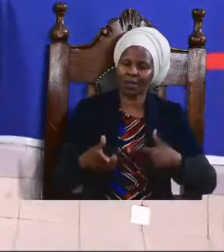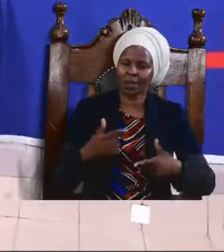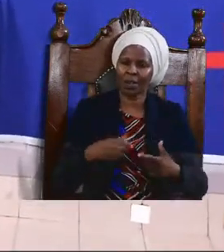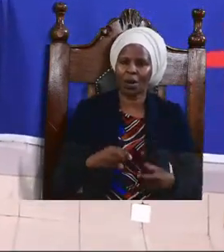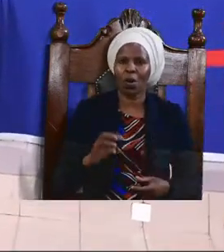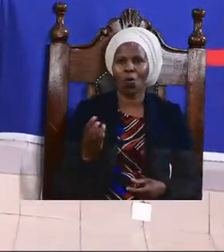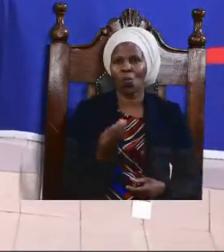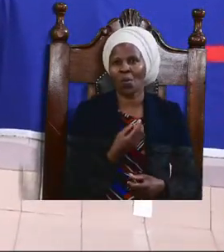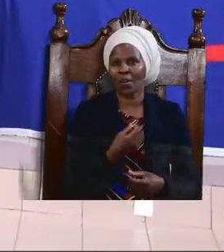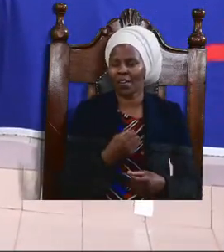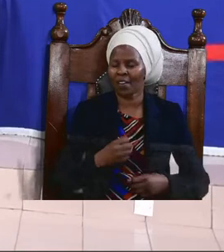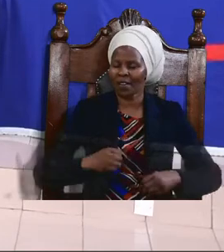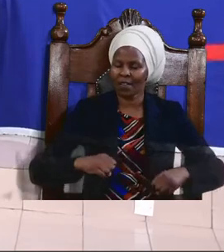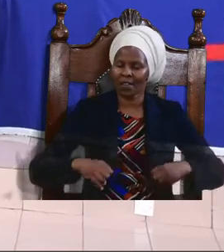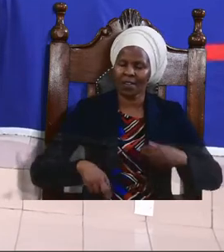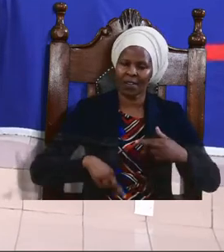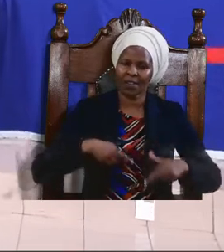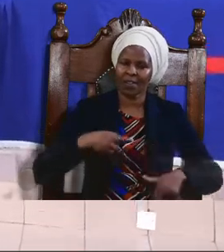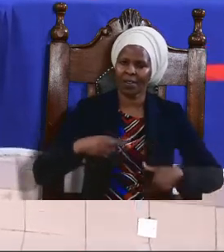Njoni